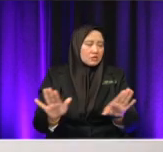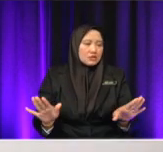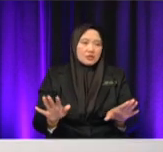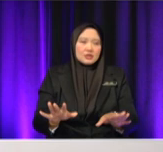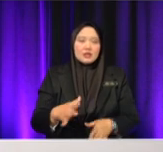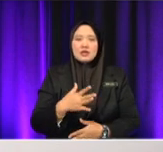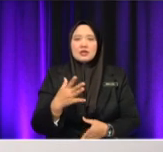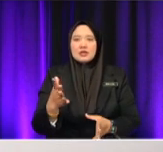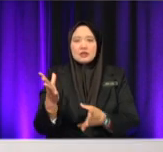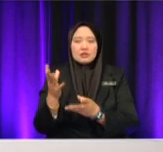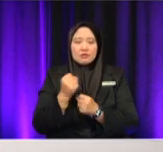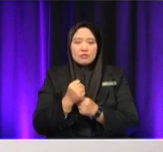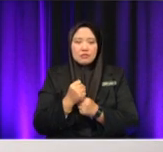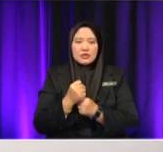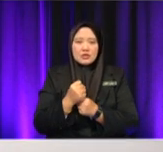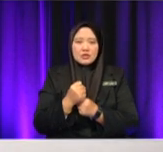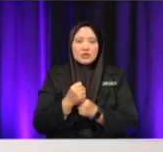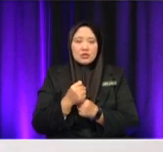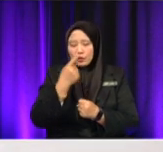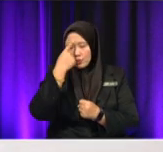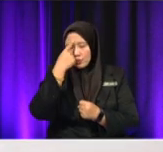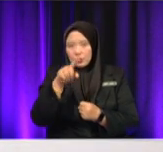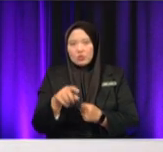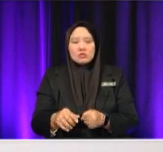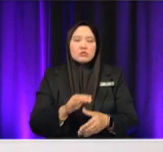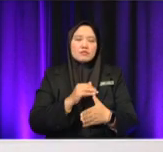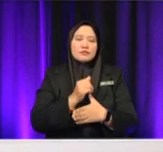ketek semangat atau ketenangan kepada istri